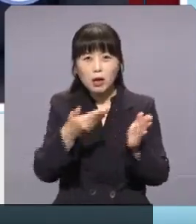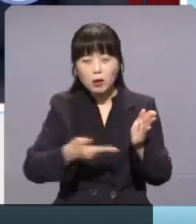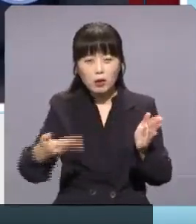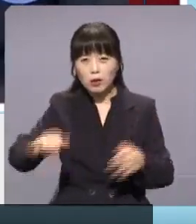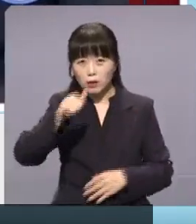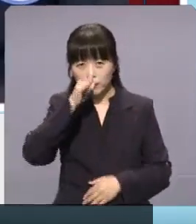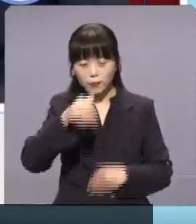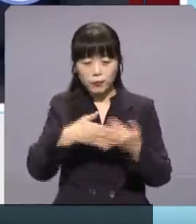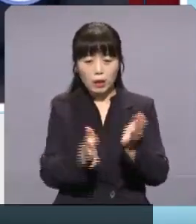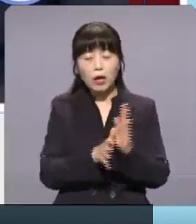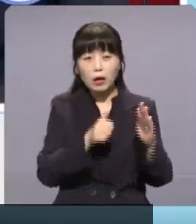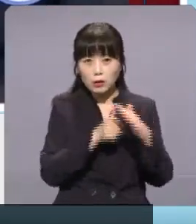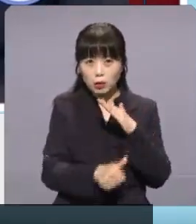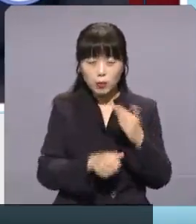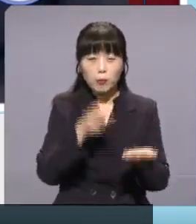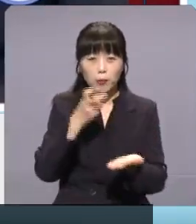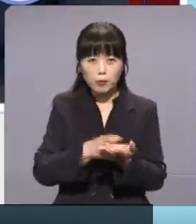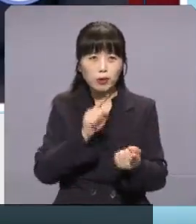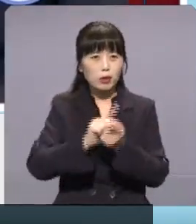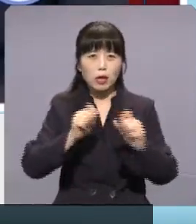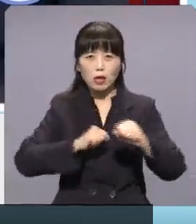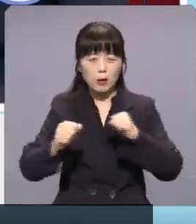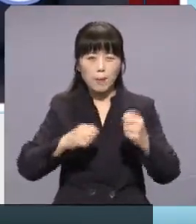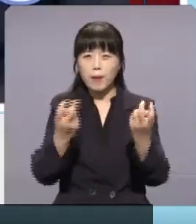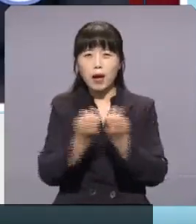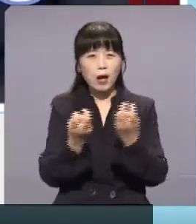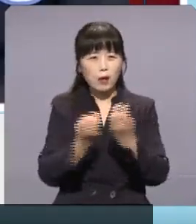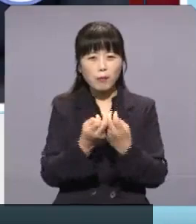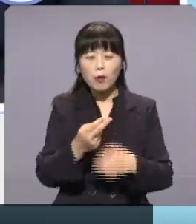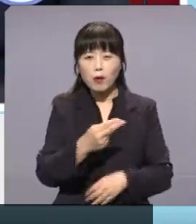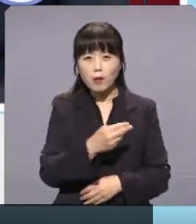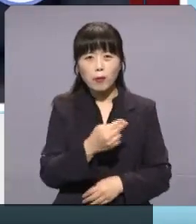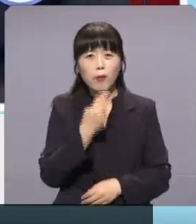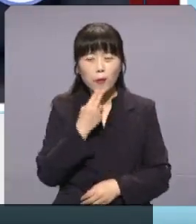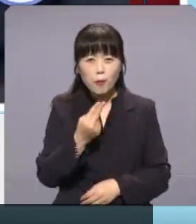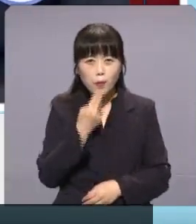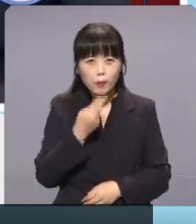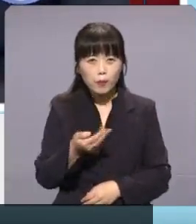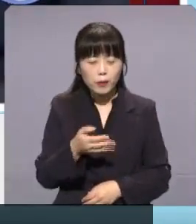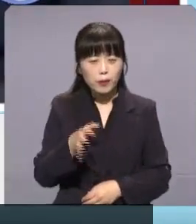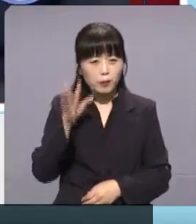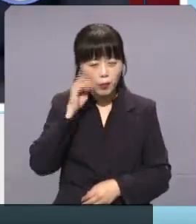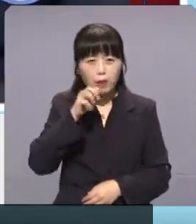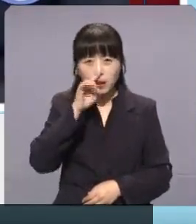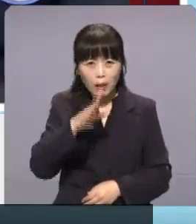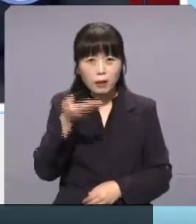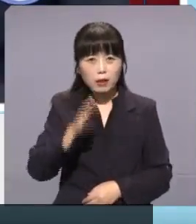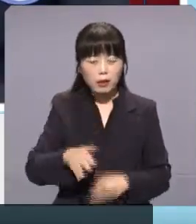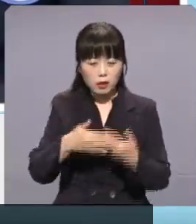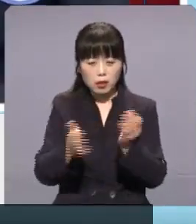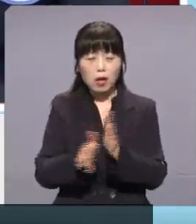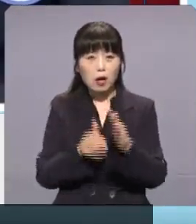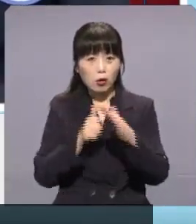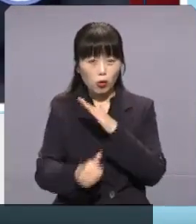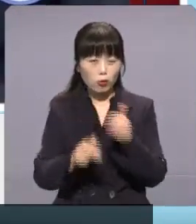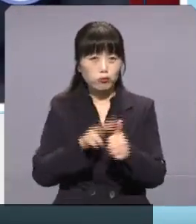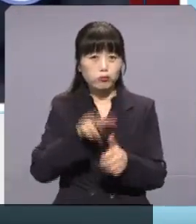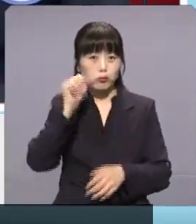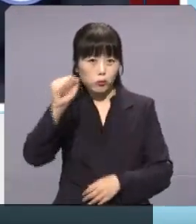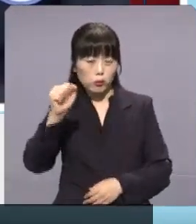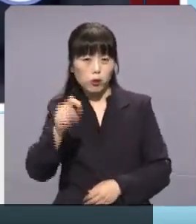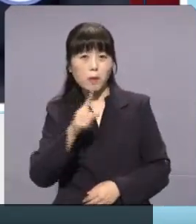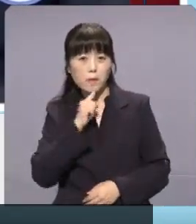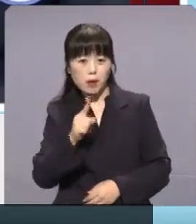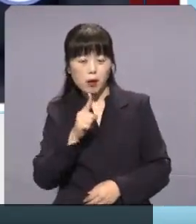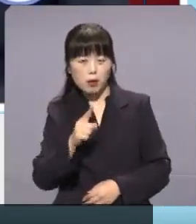당대표 사실상 법적으로는 대응할 방법이 마땅치 않은지 며칠도 안 돼가지고 지금 나 당권 주자요 그러면서